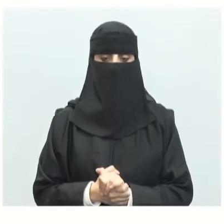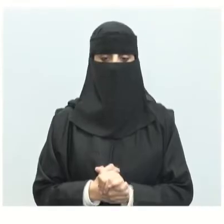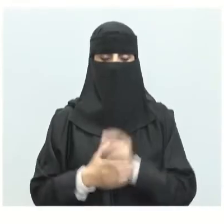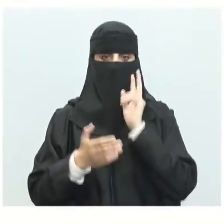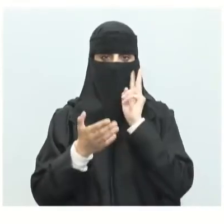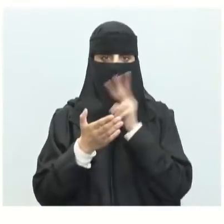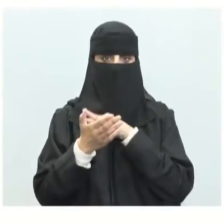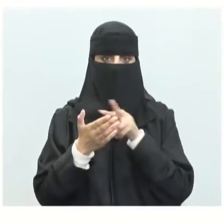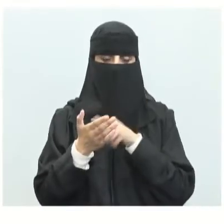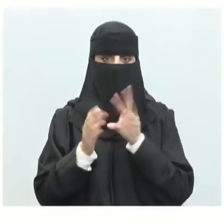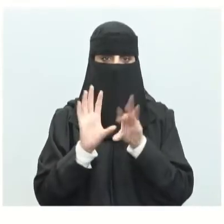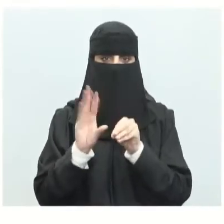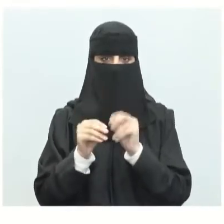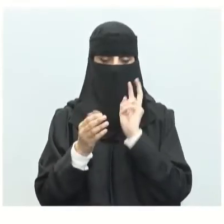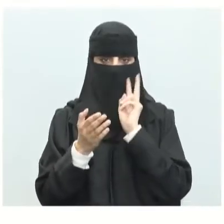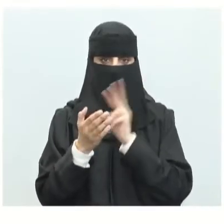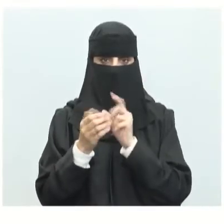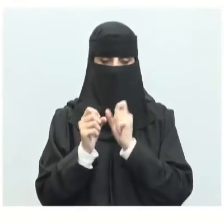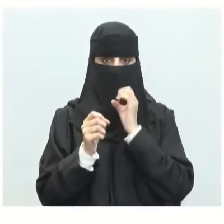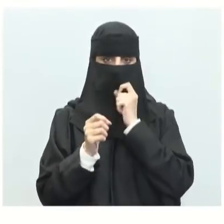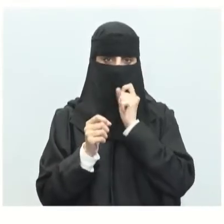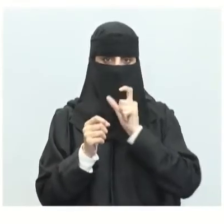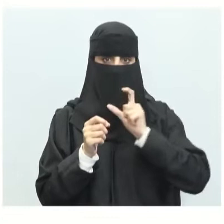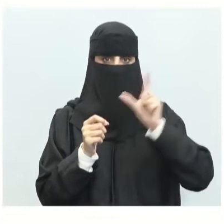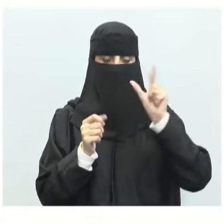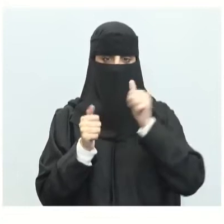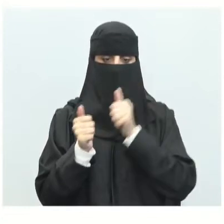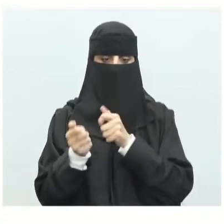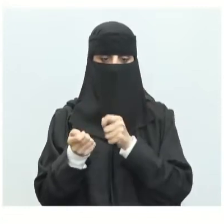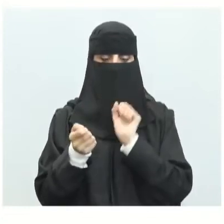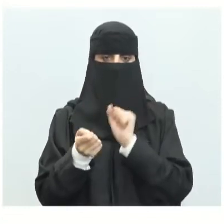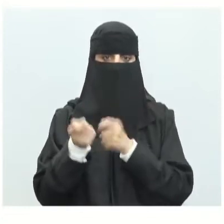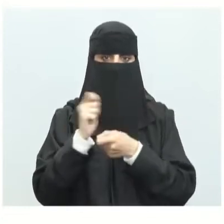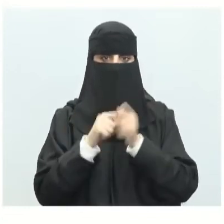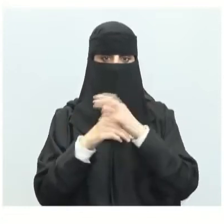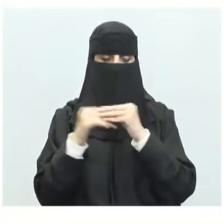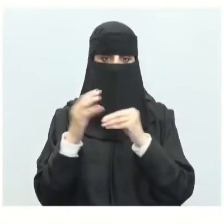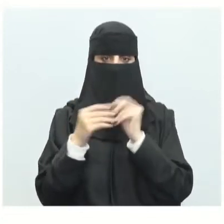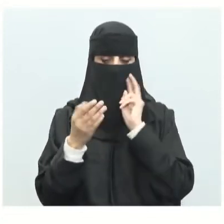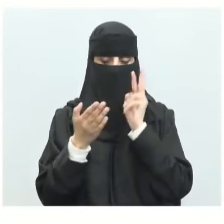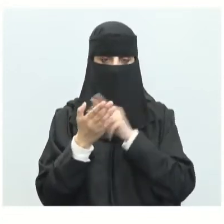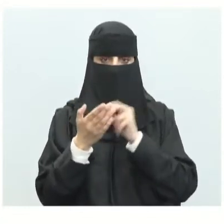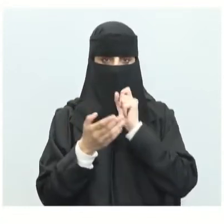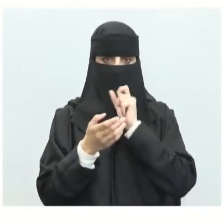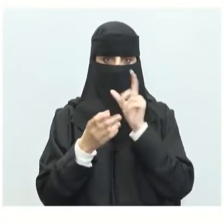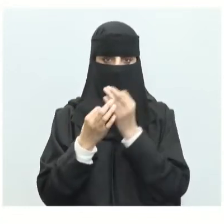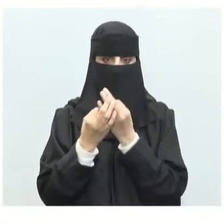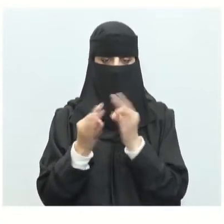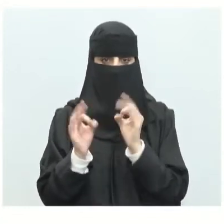اقرا النص قراءه جهريه معبره مطبقا مهارات القراءه الجهريه